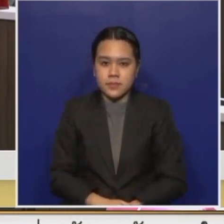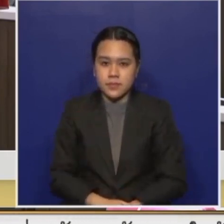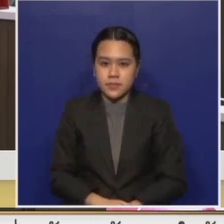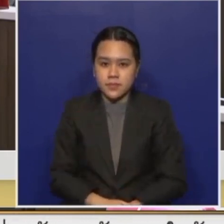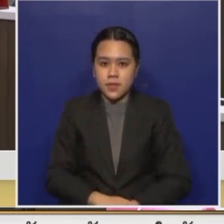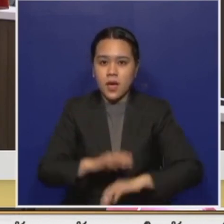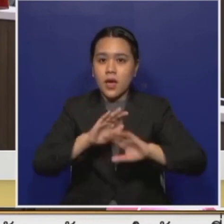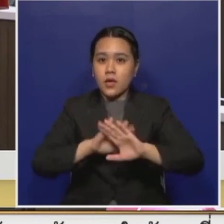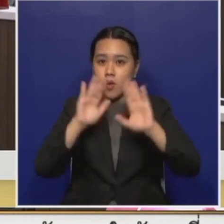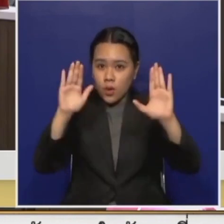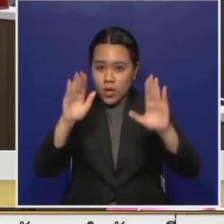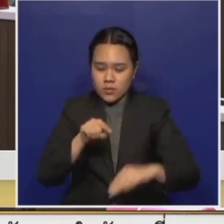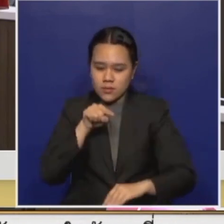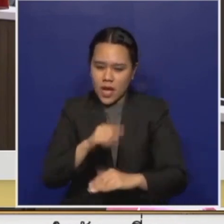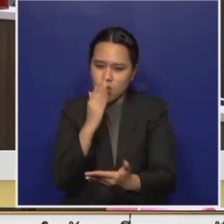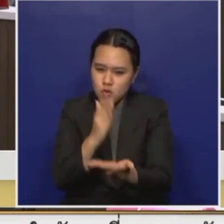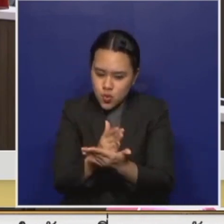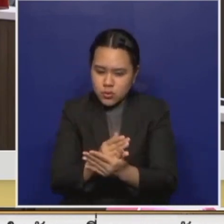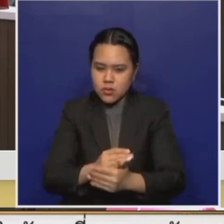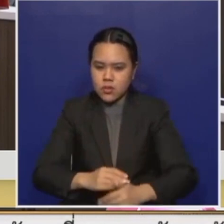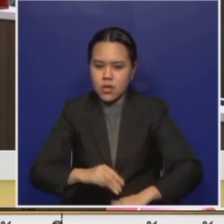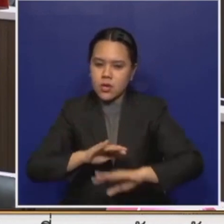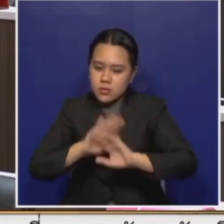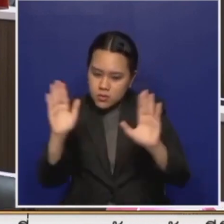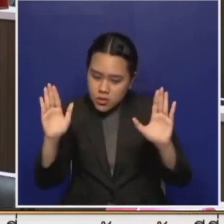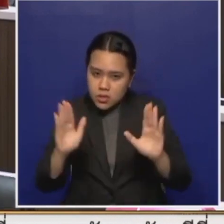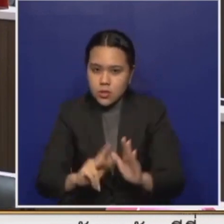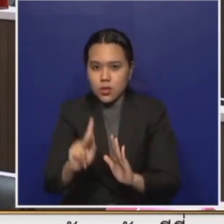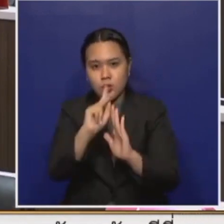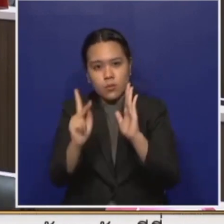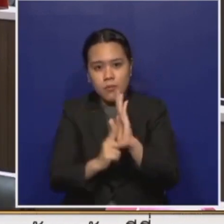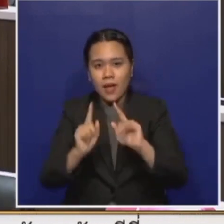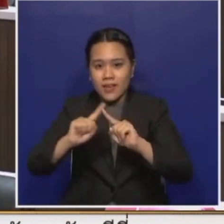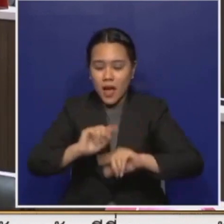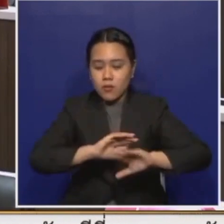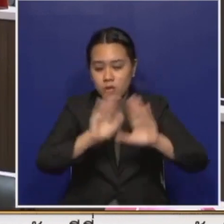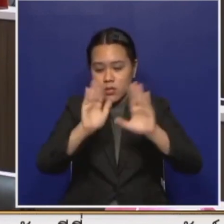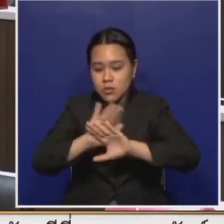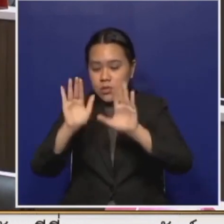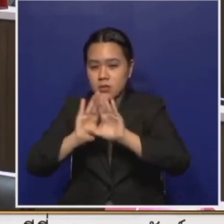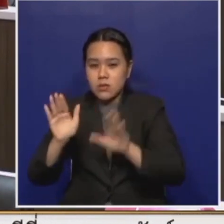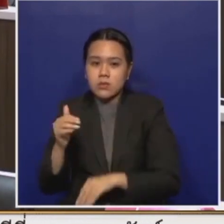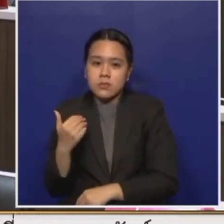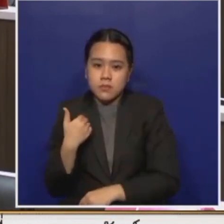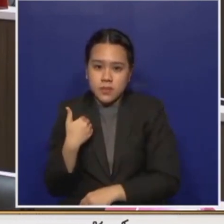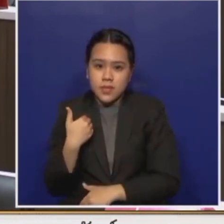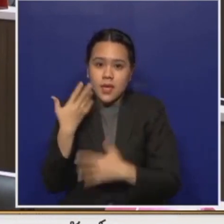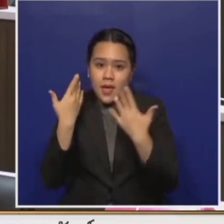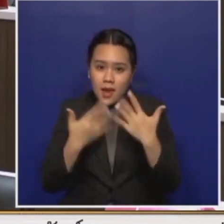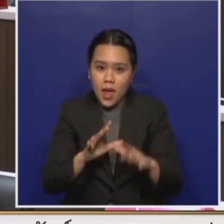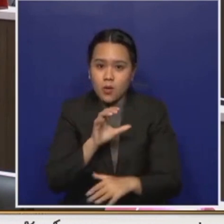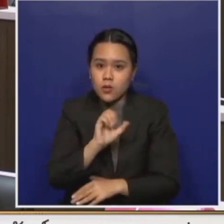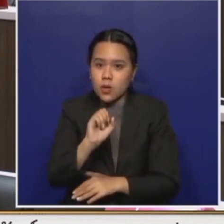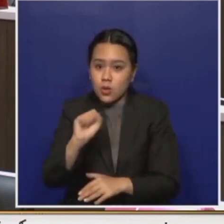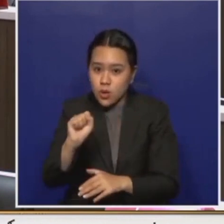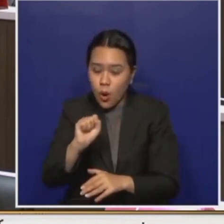ไปยับยัง ไปยกเว้นบนดาตัวปวดกฎหมายต่ ๆ ซึ่งเพื่อนสมัิได้พี่ปลายไปเยอะ